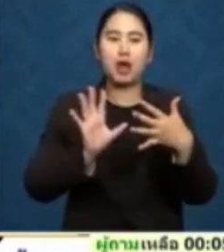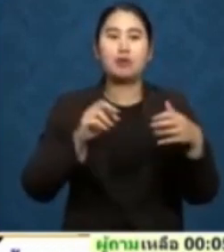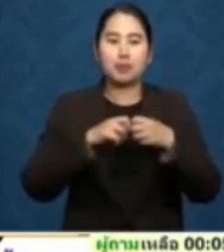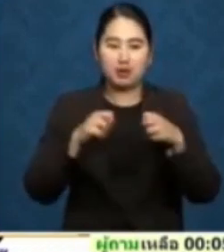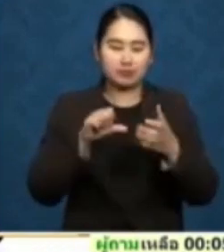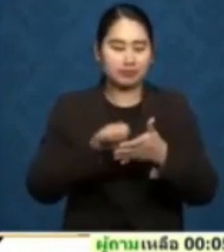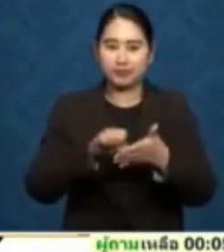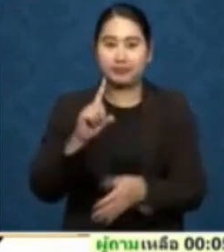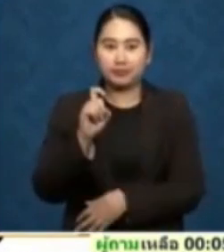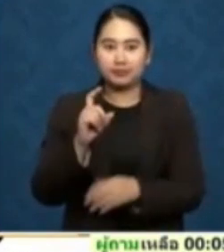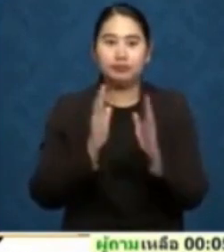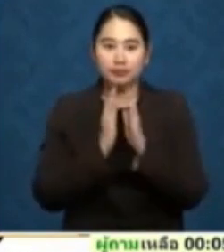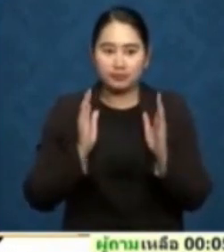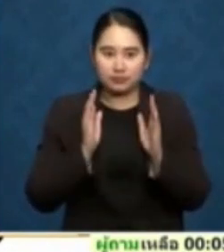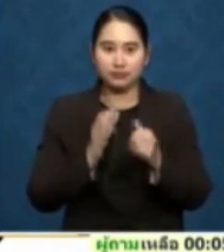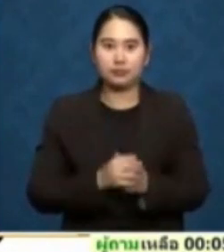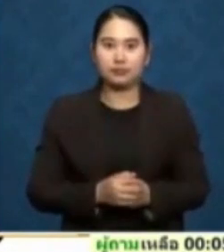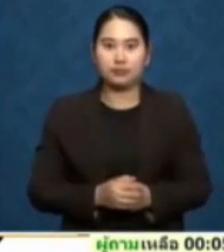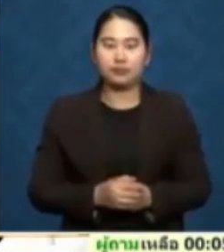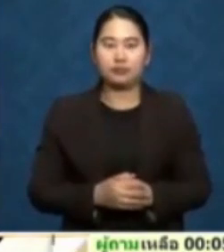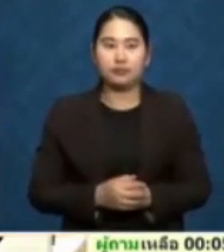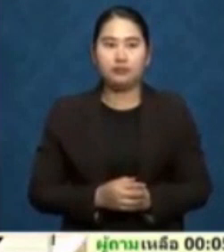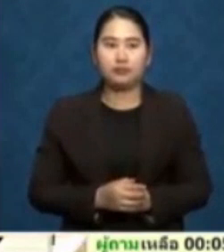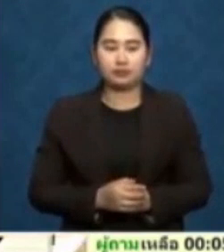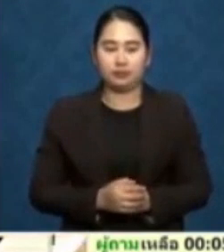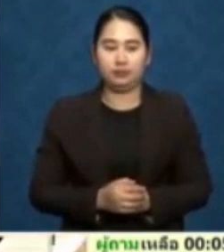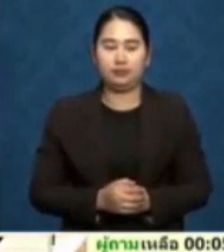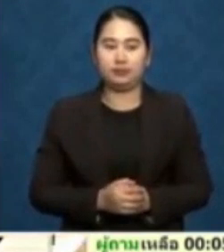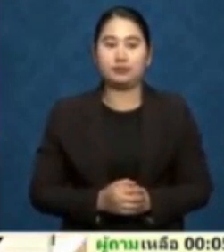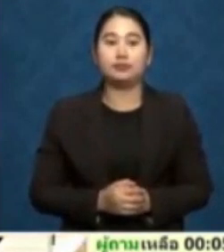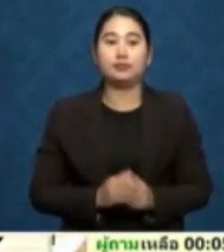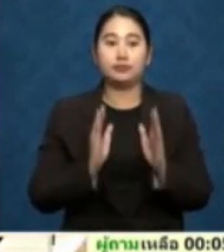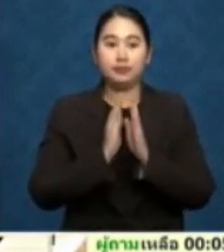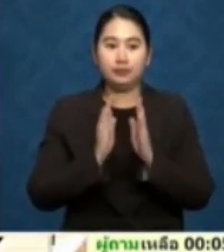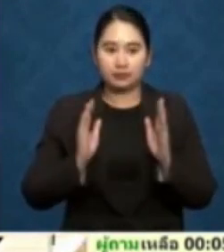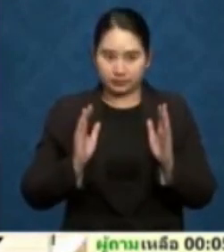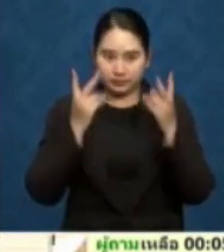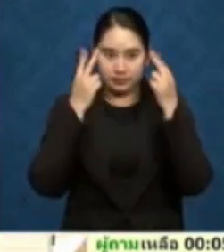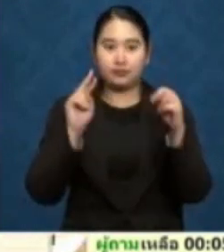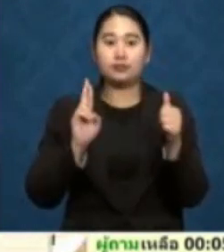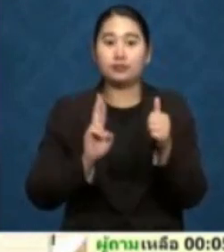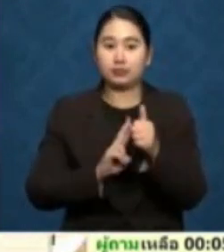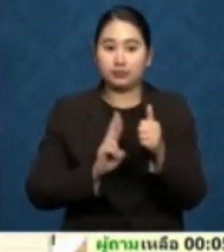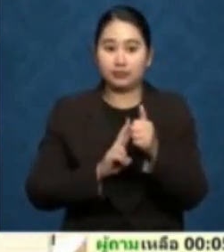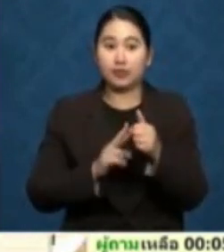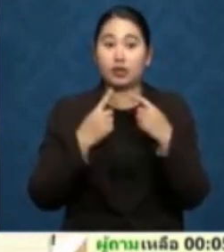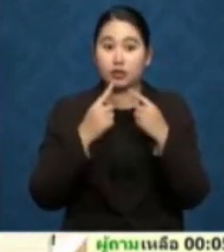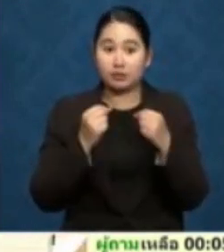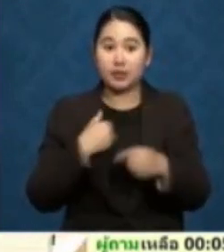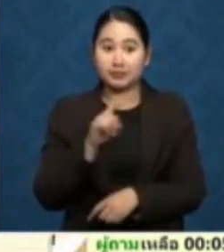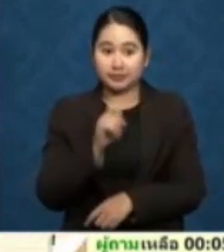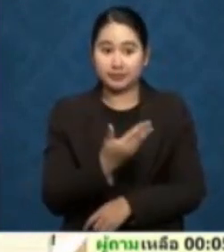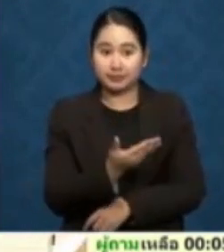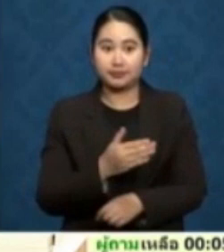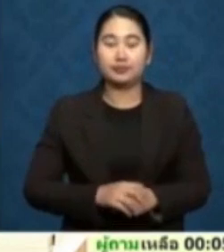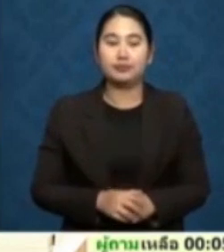อบคุณครับ ครับขอขอบคุณท่านรองนายกรัฐมนตรีท่านจะต่ออีกกับเชิญครับท่านรองนายกครับ ผ